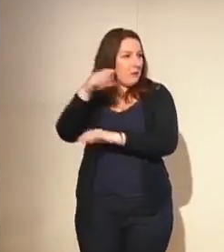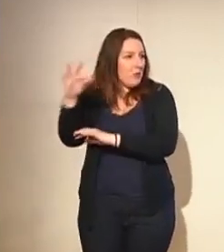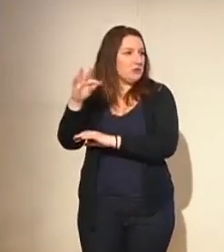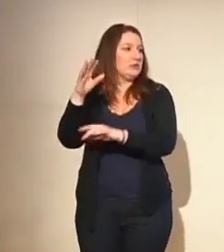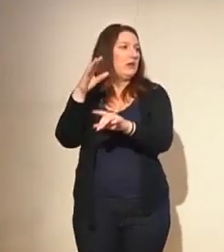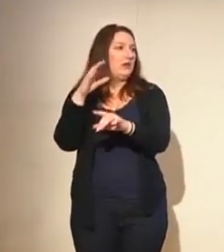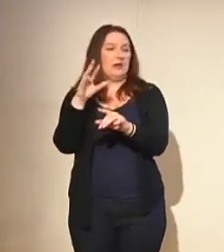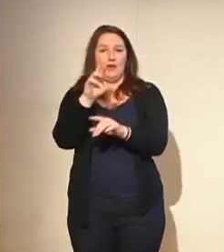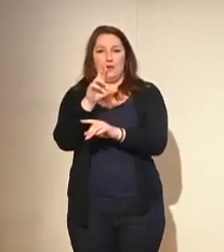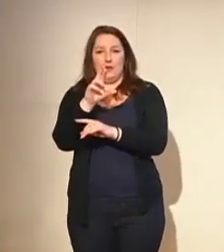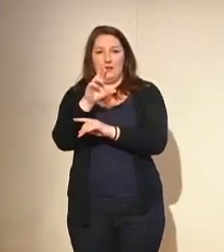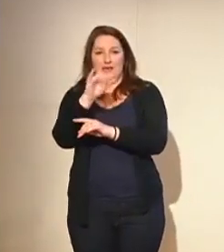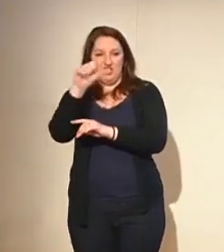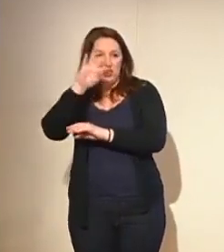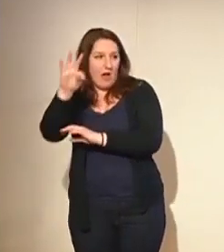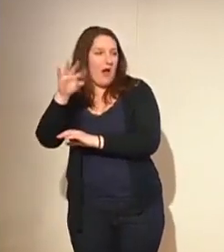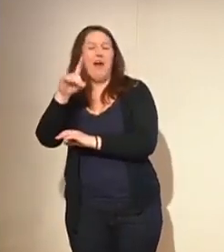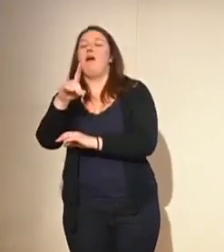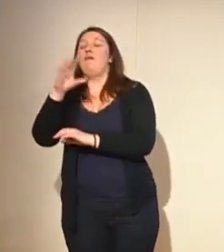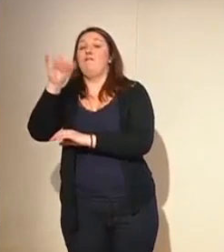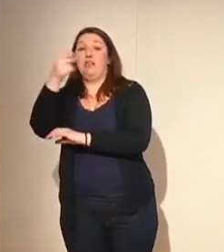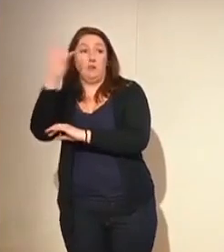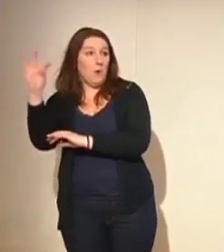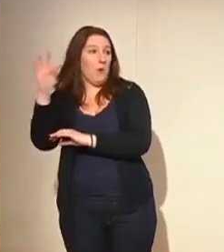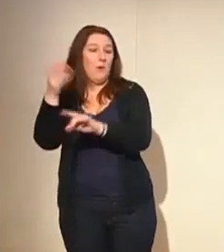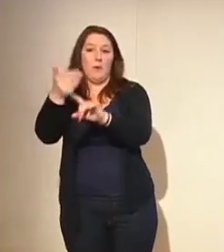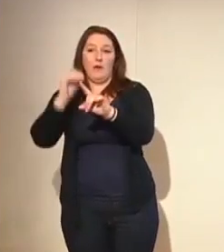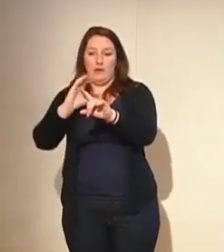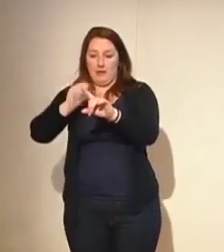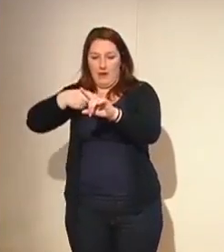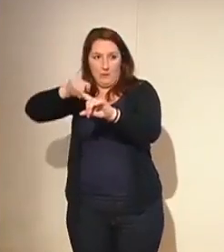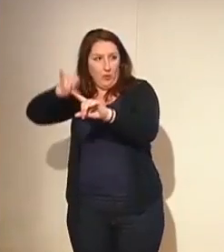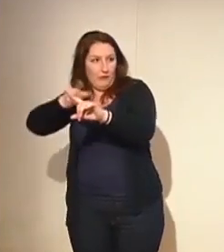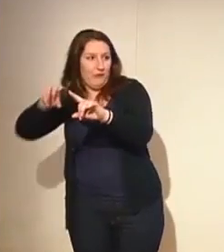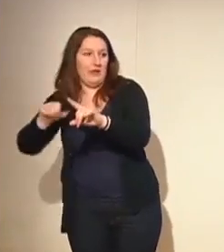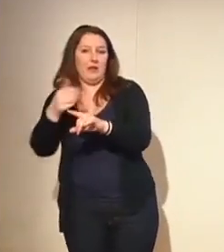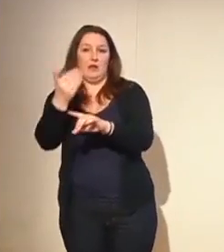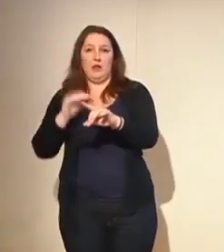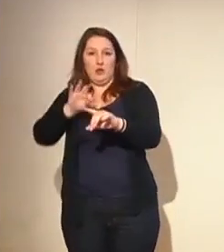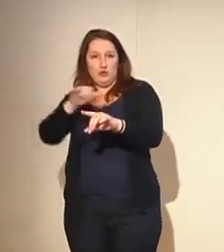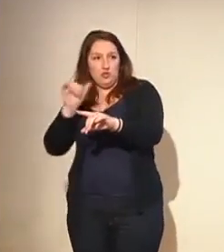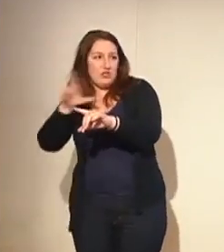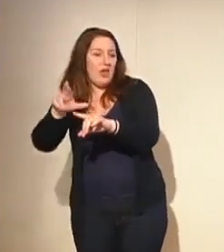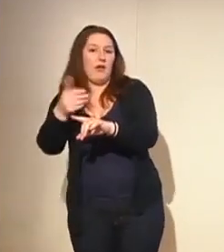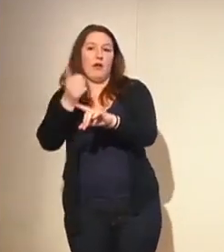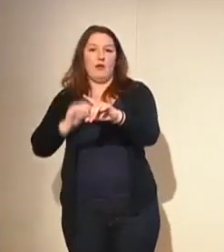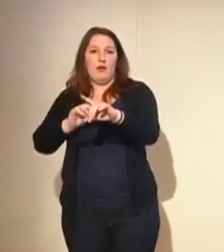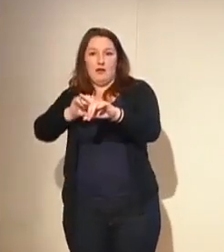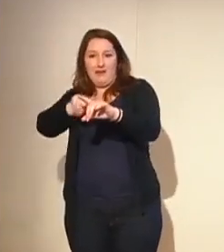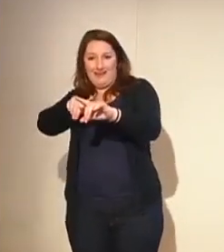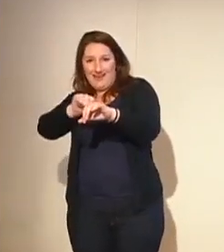fin Jérôme soldeville gu tcher Sonia yia anouche